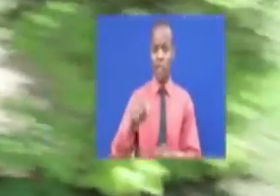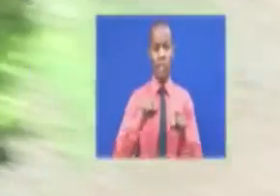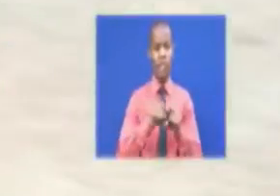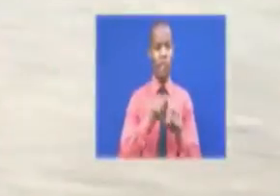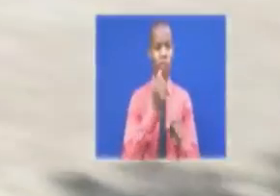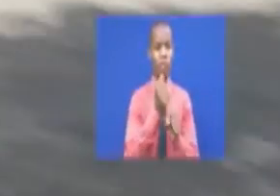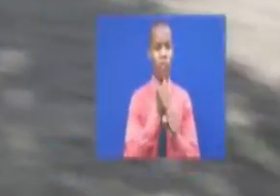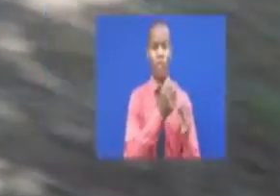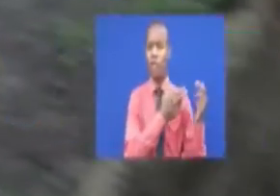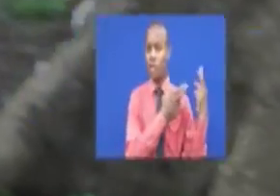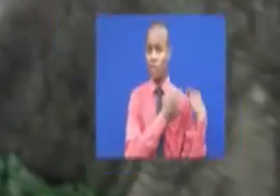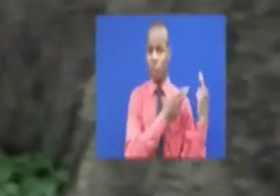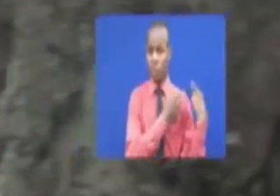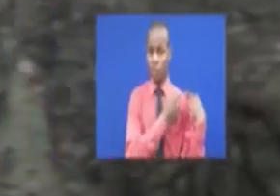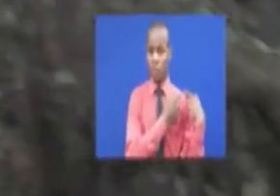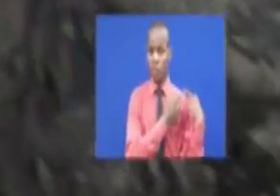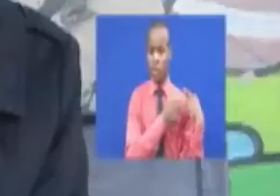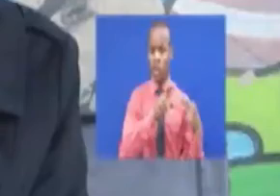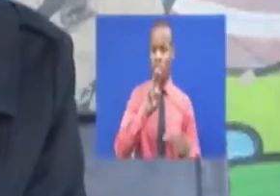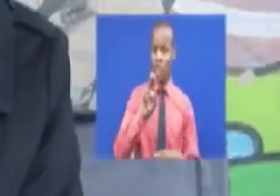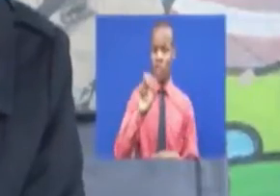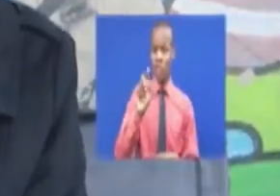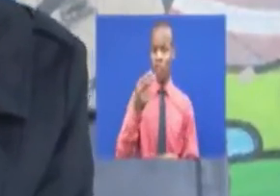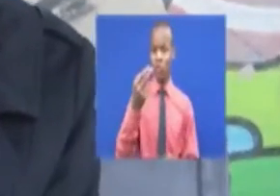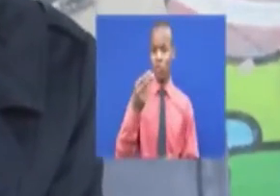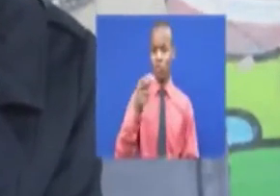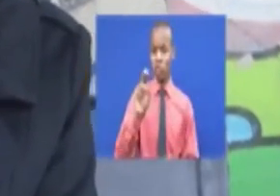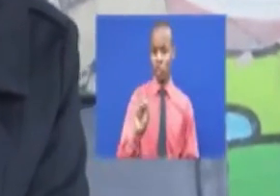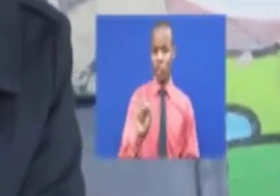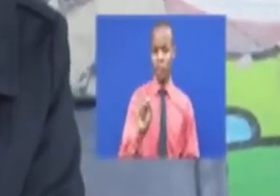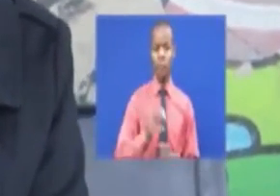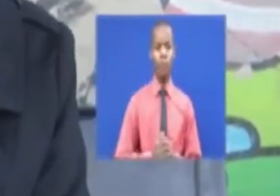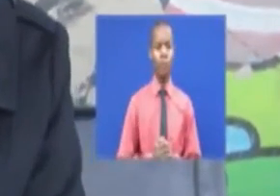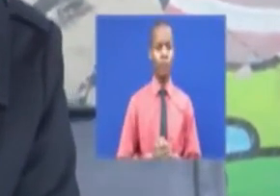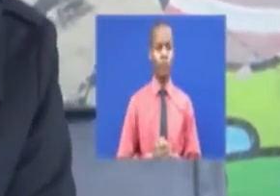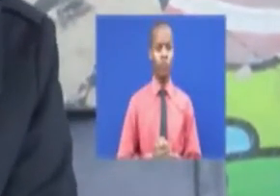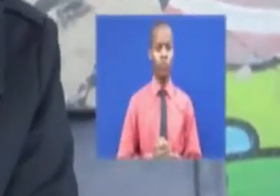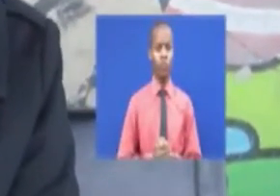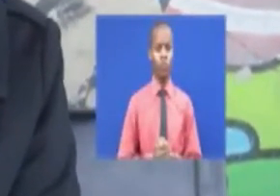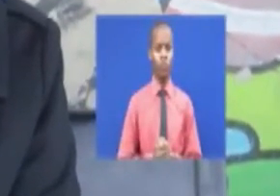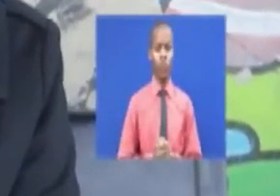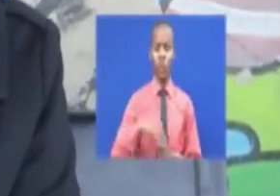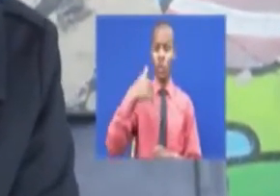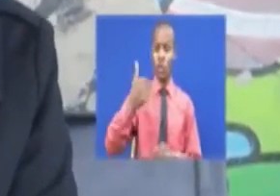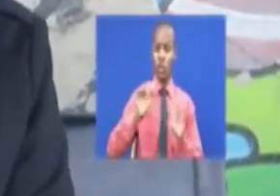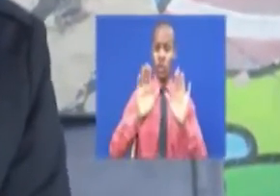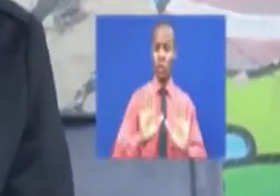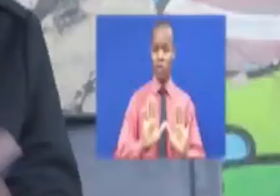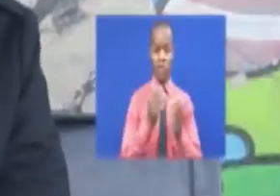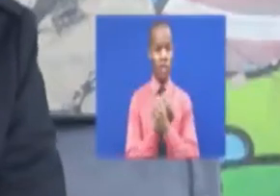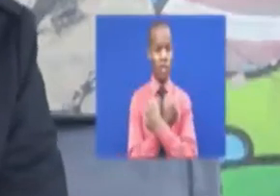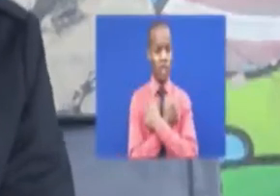take responsibility of her nephew, John. Kwa kawaida, damu huwa nzito kuliko maji, na pia